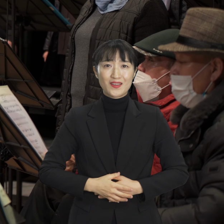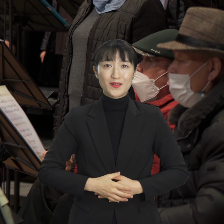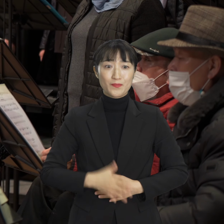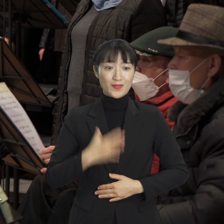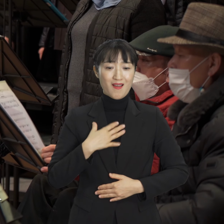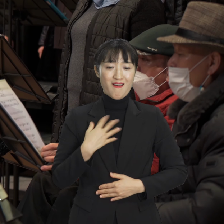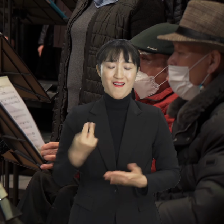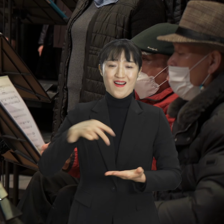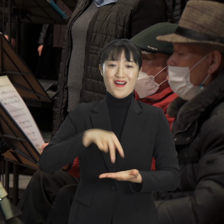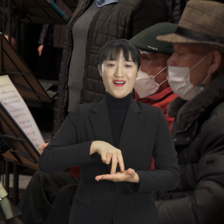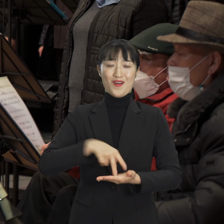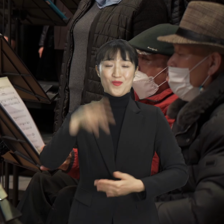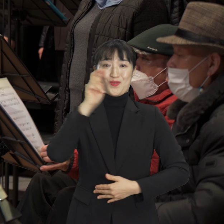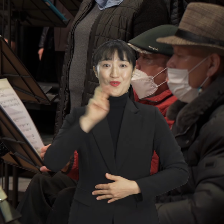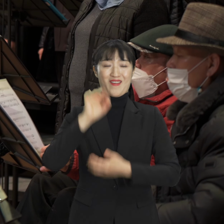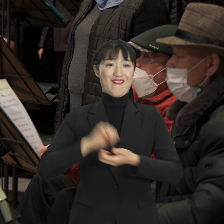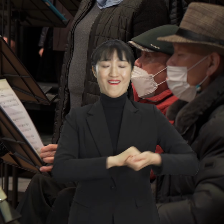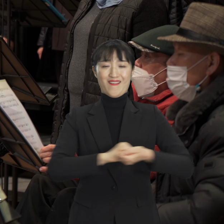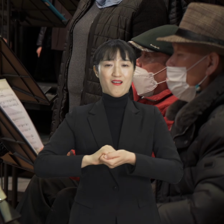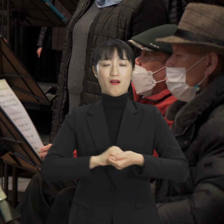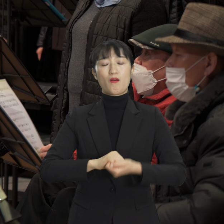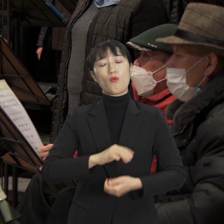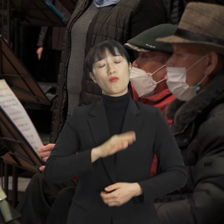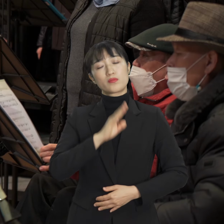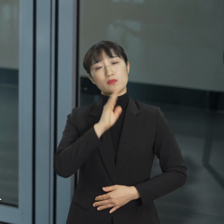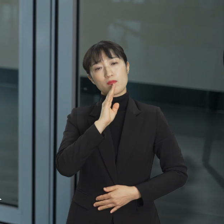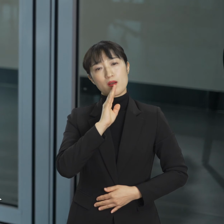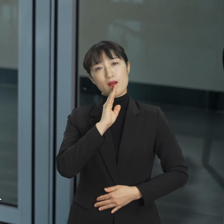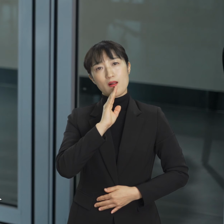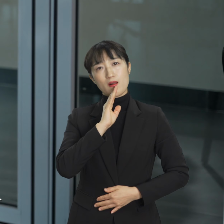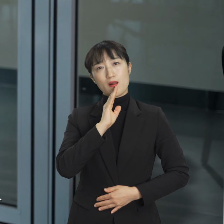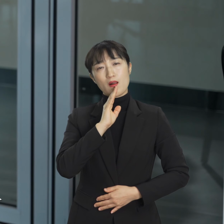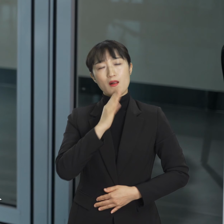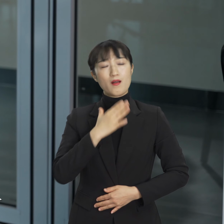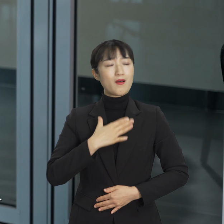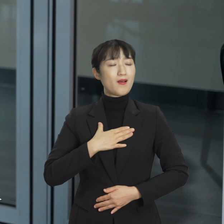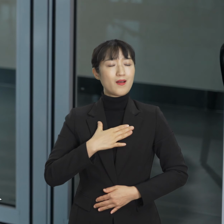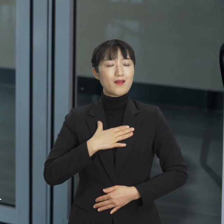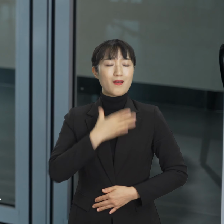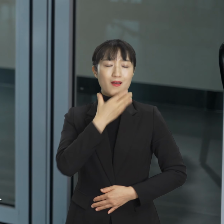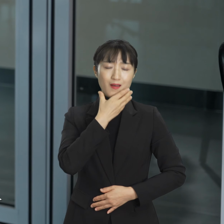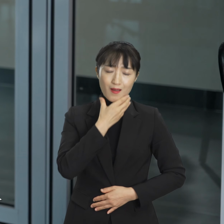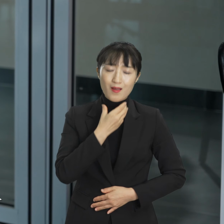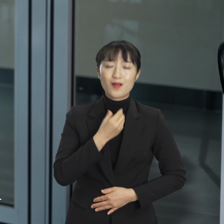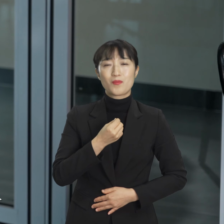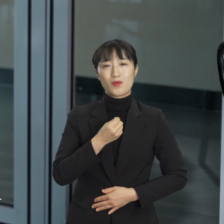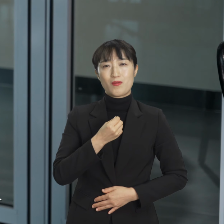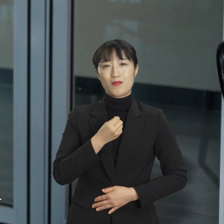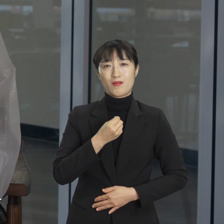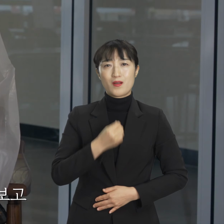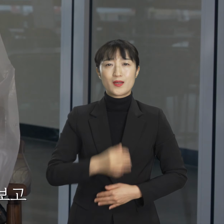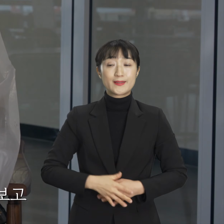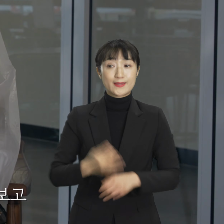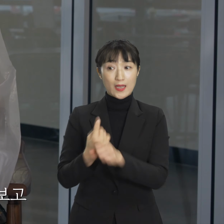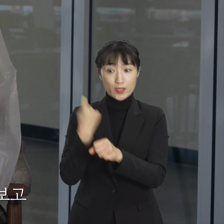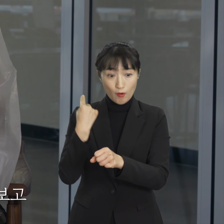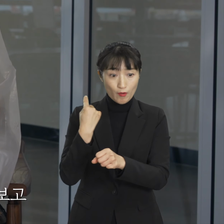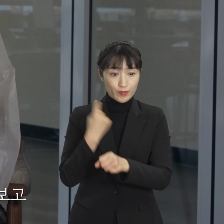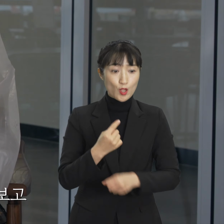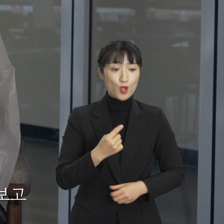있습니다 무대에 섰다는 거 그거 기대가 정말 정말 나한테 행복했고이